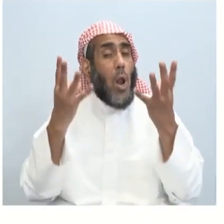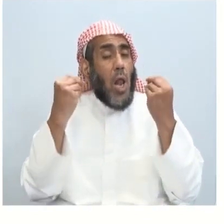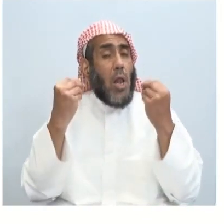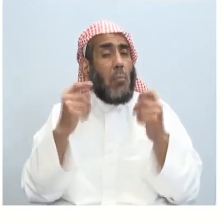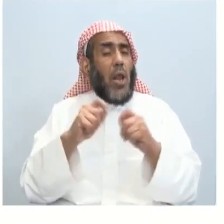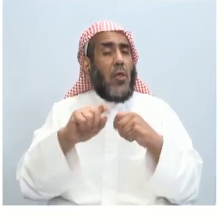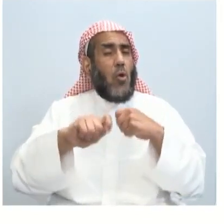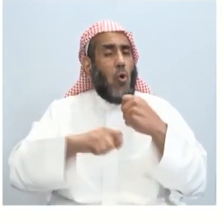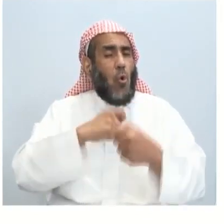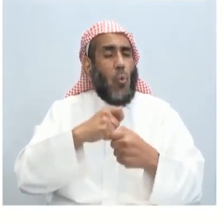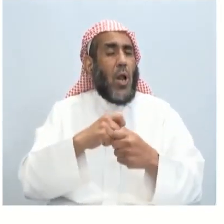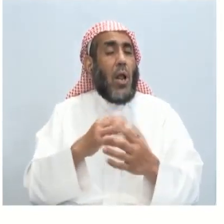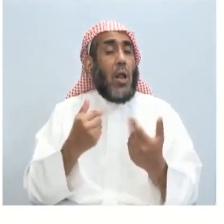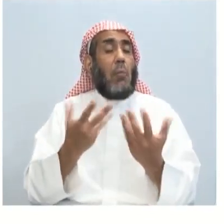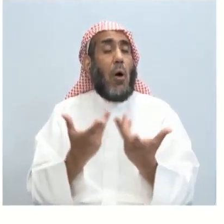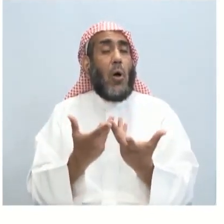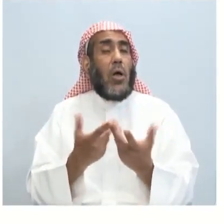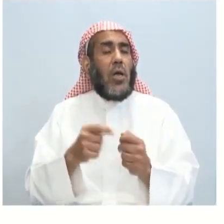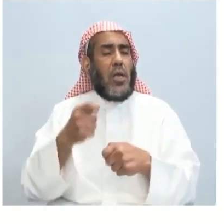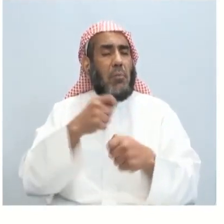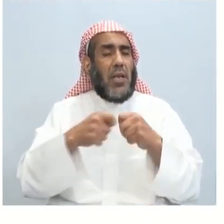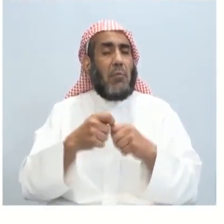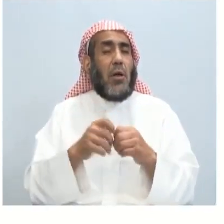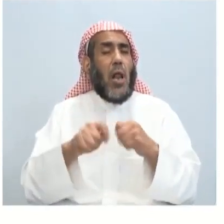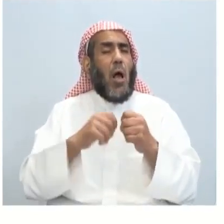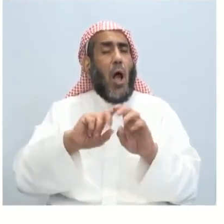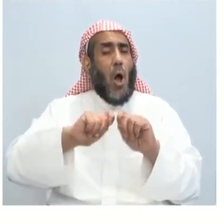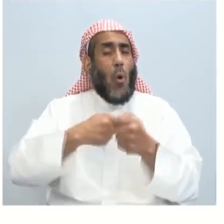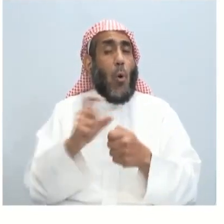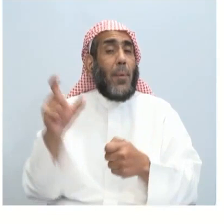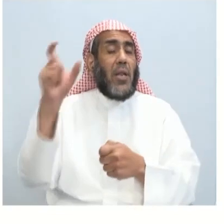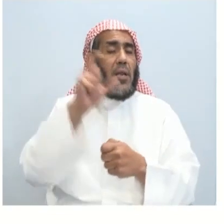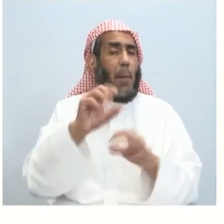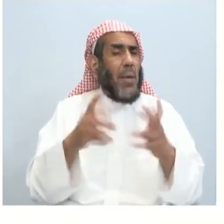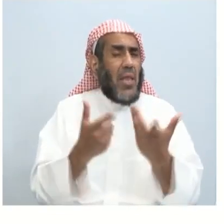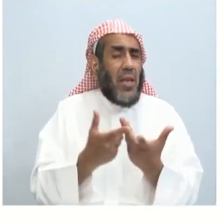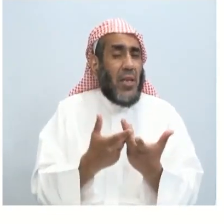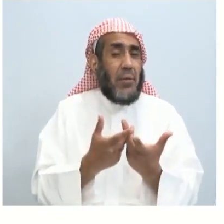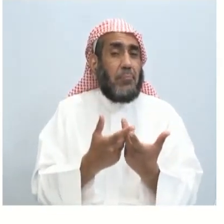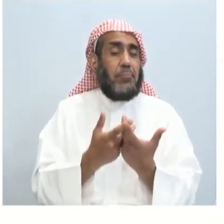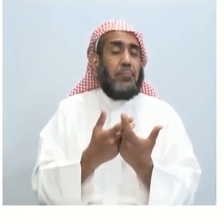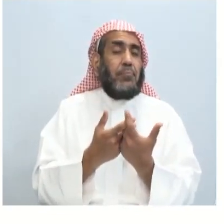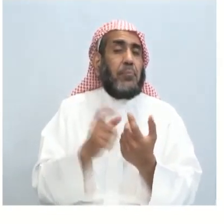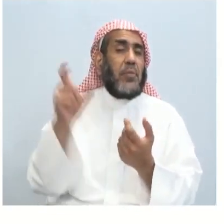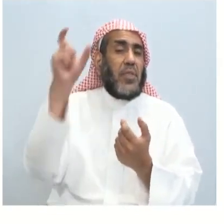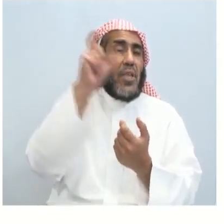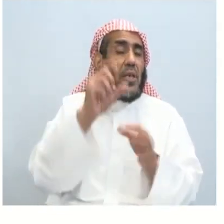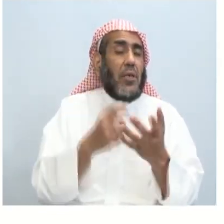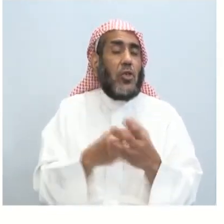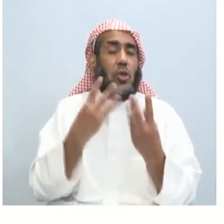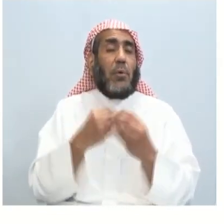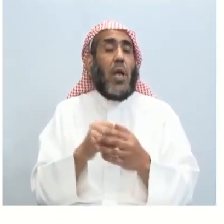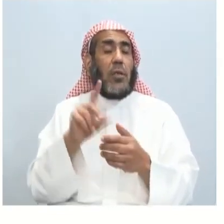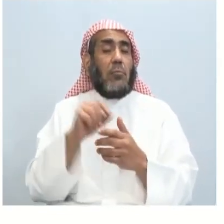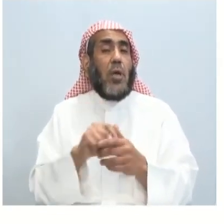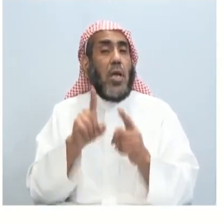يحول اصوله بنظريه ذكر هذا العلم وهو علم الكيمياء لما حوله بنظريه ما هي هذه النظريه جميل